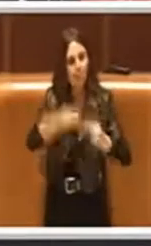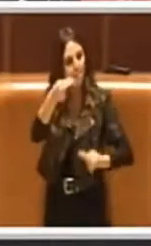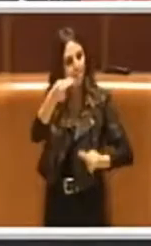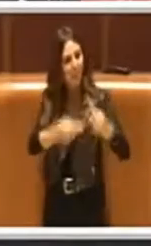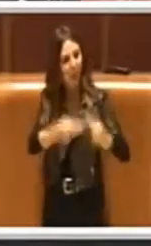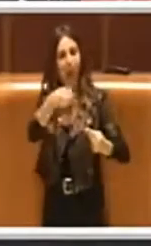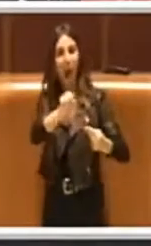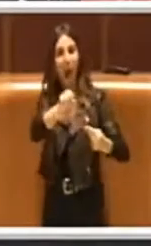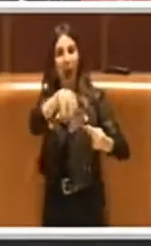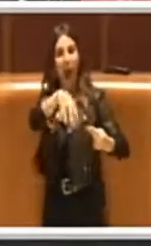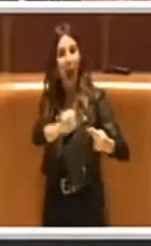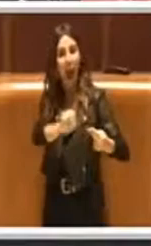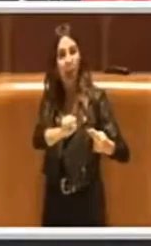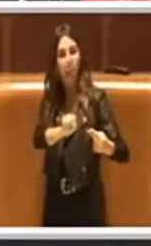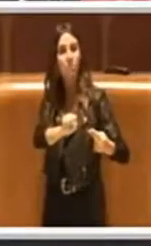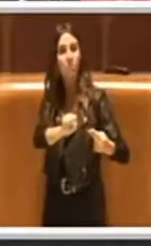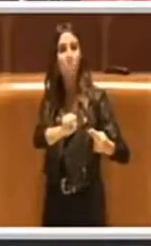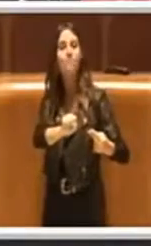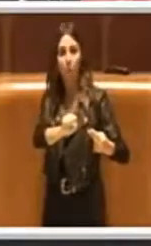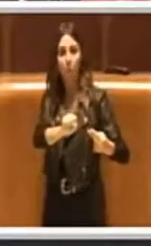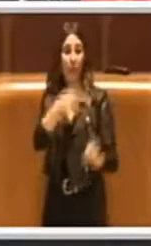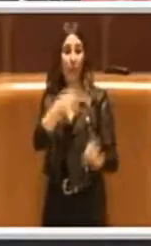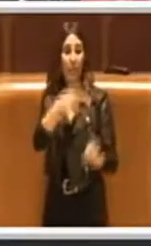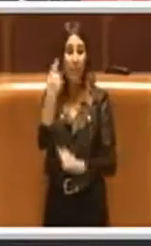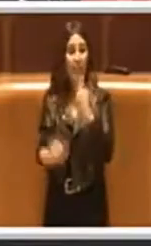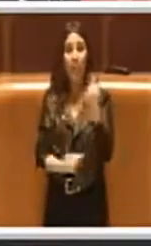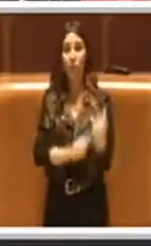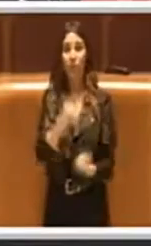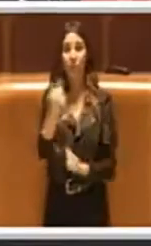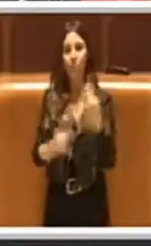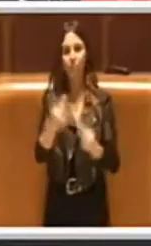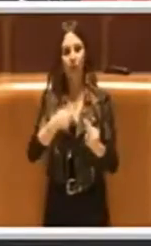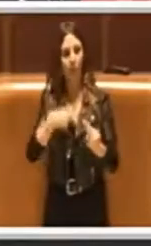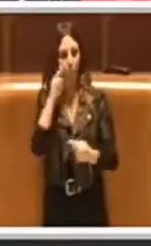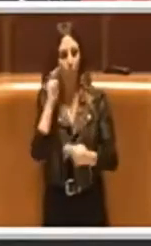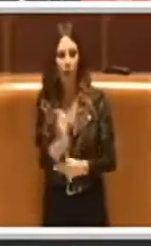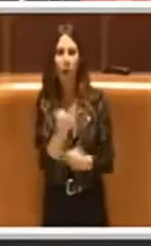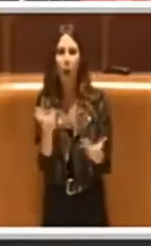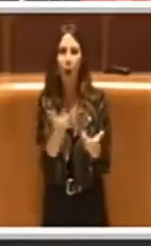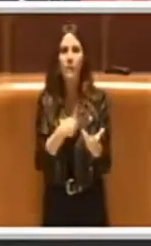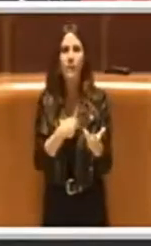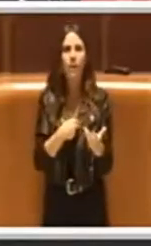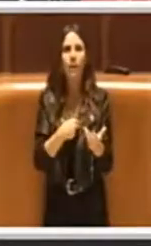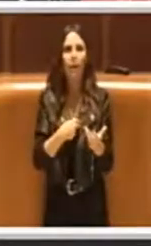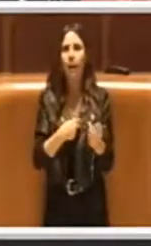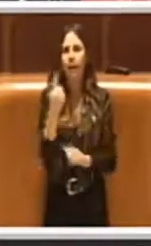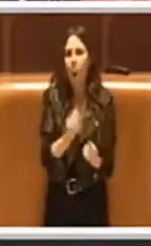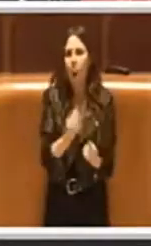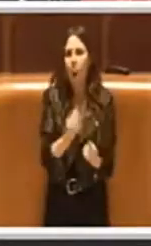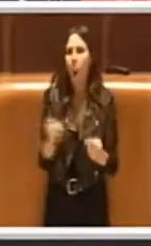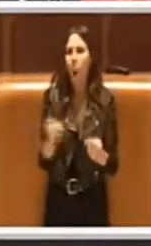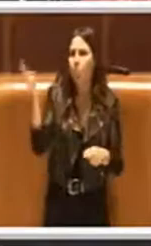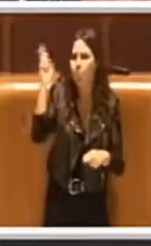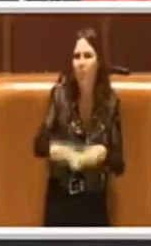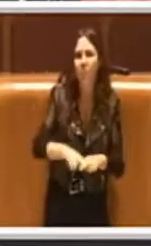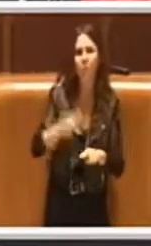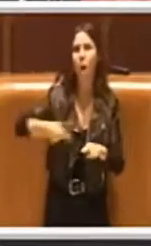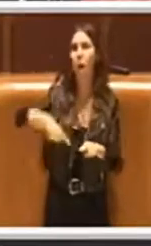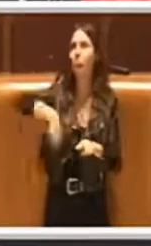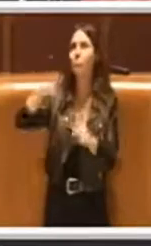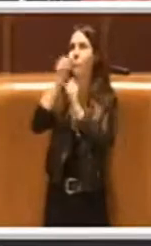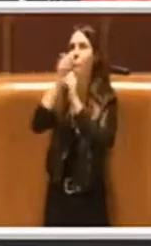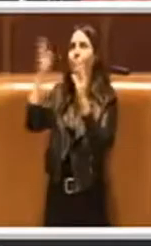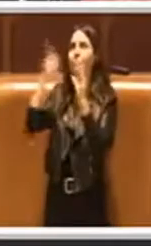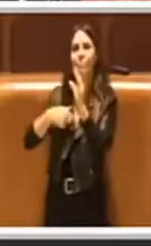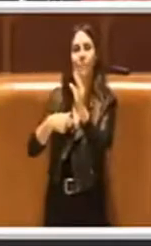di ama la situazione contabile abbiamo trovato che la situazione era ben peggiore di quella che pensavamo che immaginavamo in